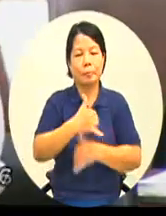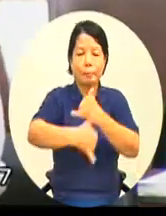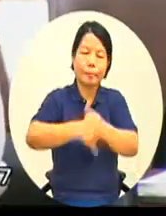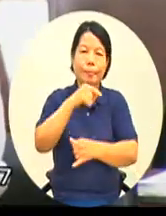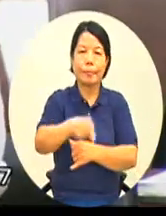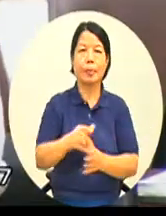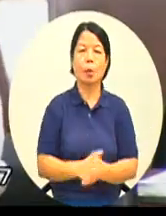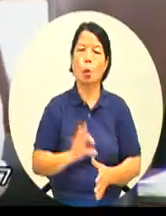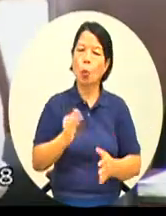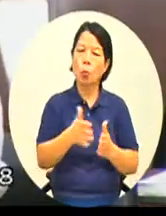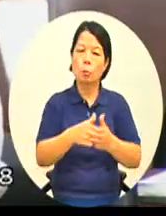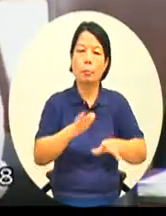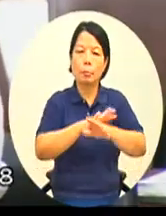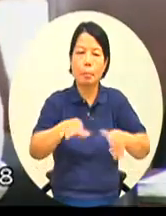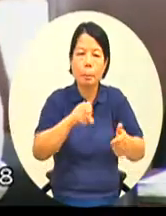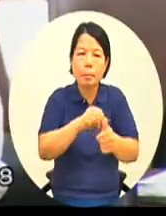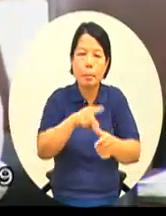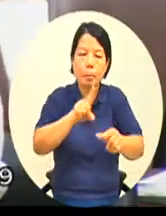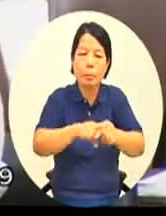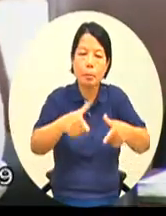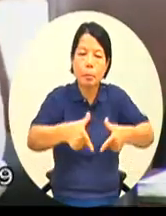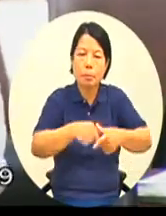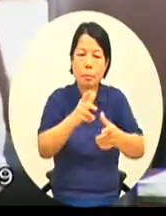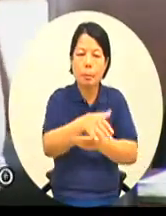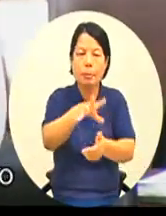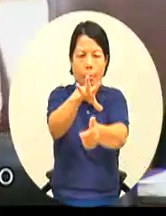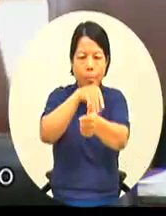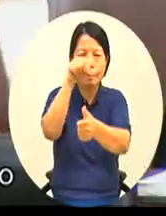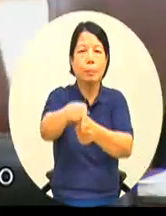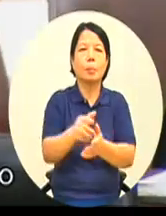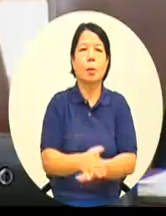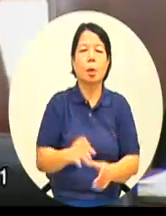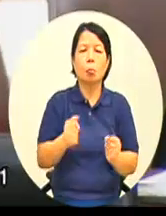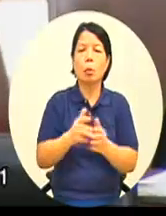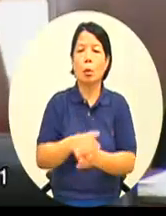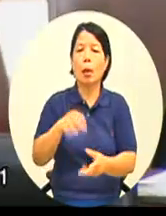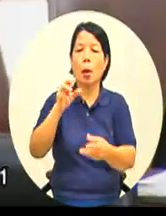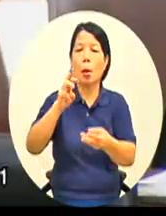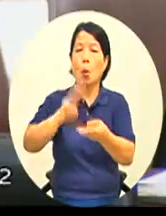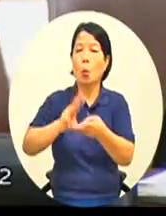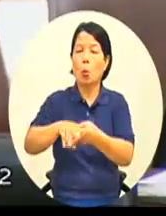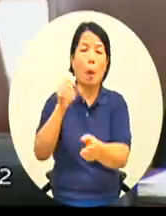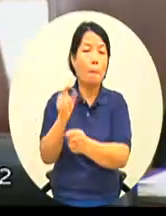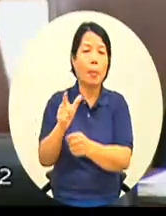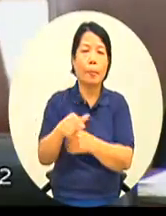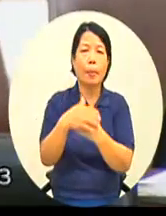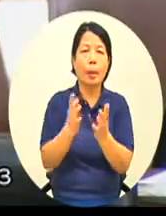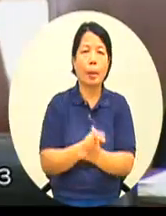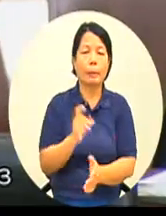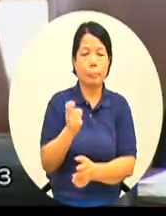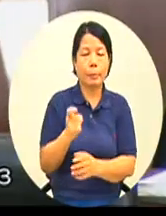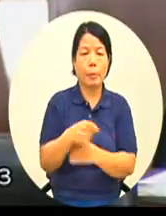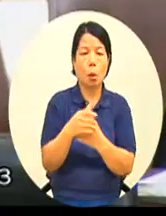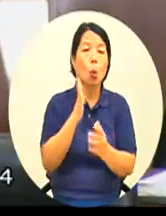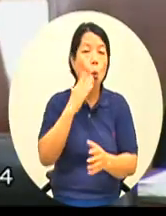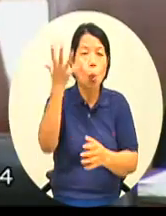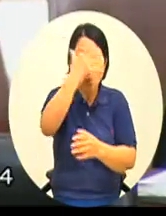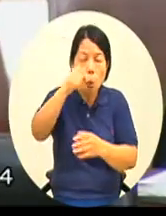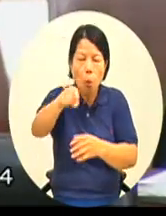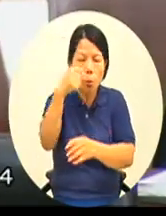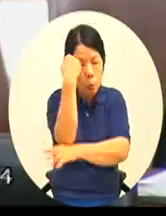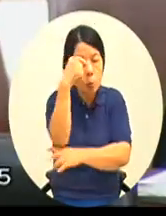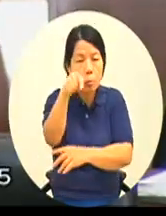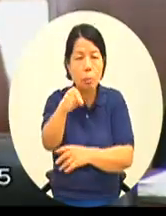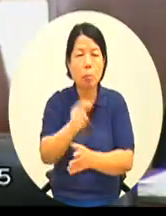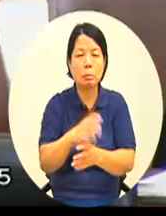养中心就变成这个模式？不是大家人都买起一个农舍买一个农舍，你住底下老人住底下也没人照顾你，